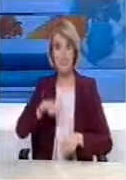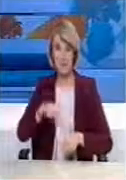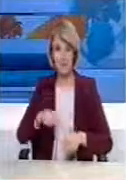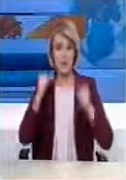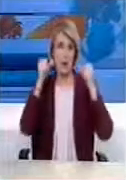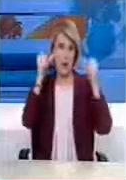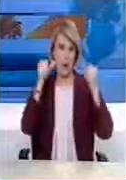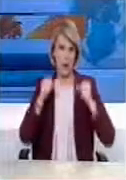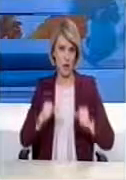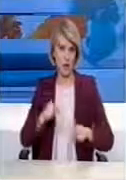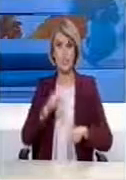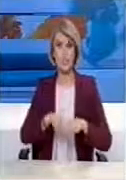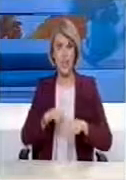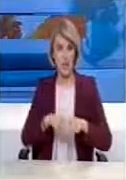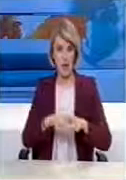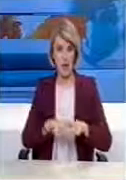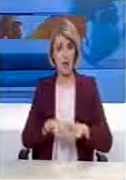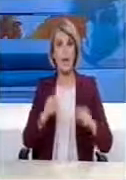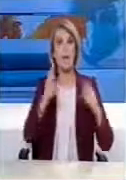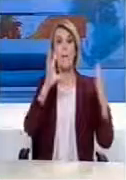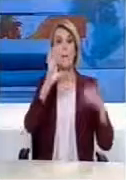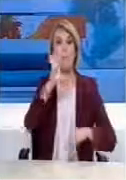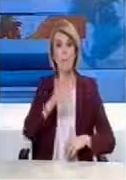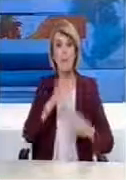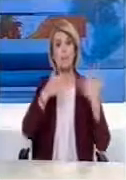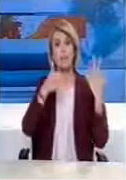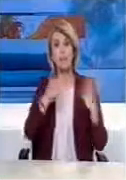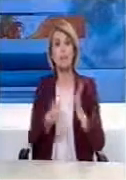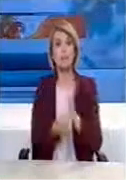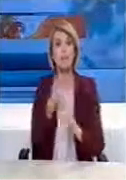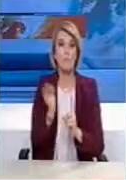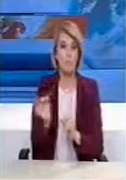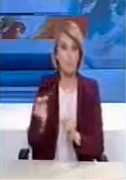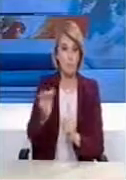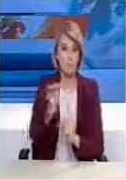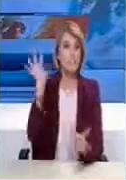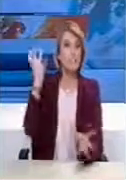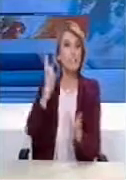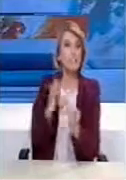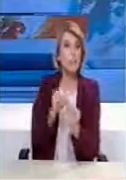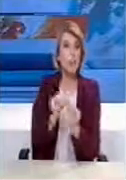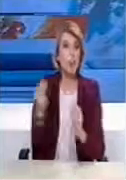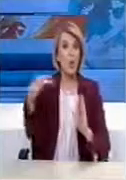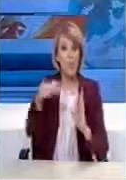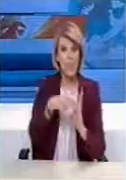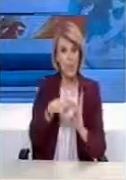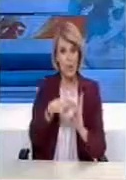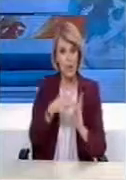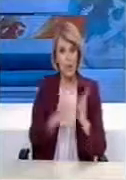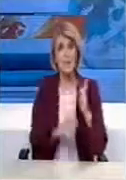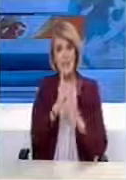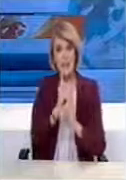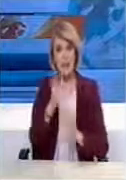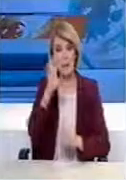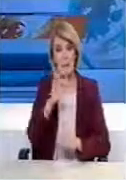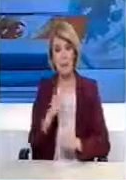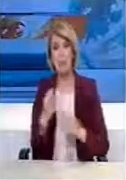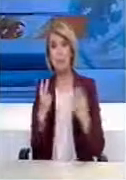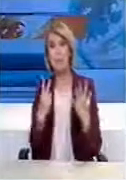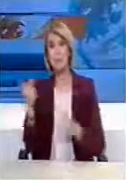νέα κρούσματα του νέου ιού στη χώρα. Ο συνολικός αριθμός των κρούσματων είναι 2.011, εκ των οποίων το 57%